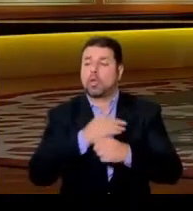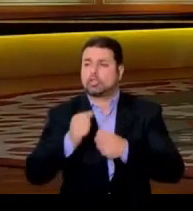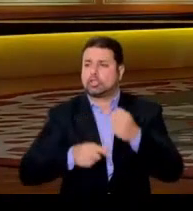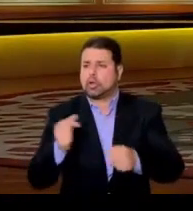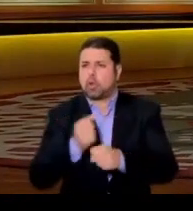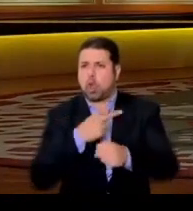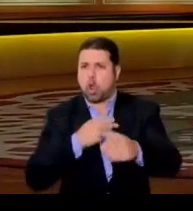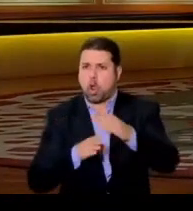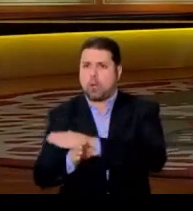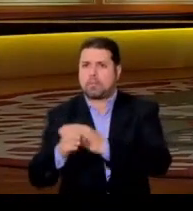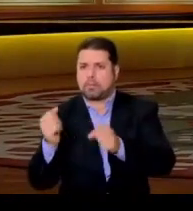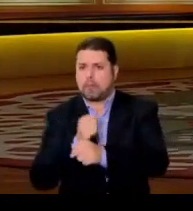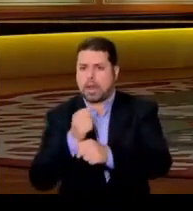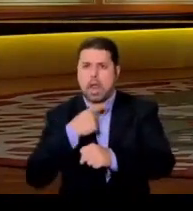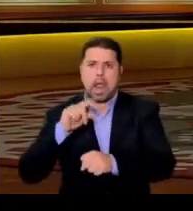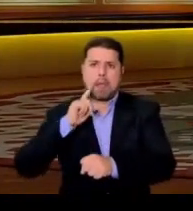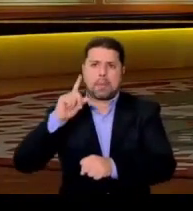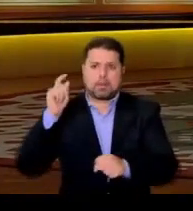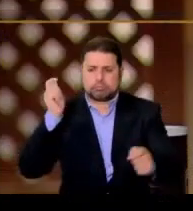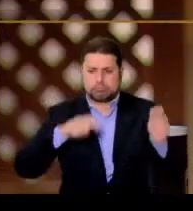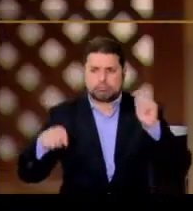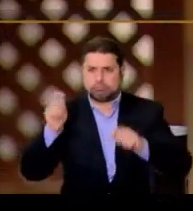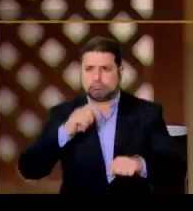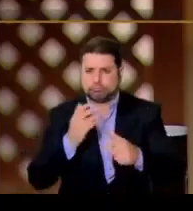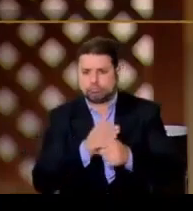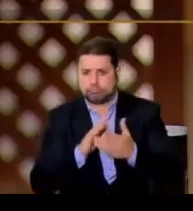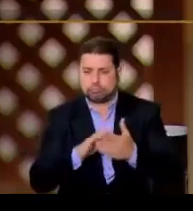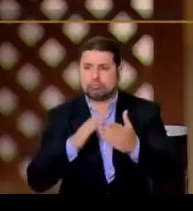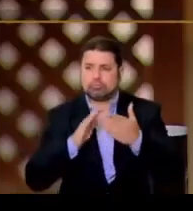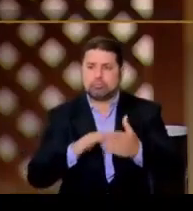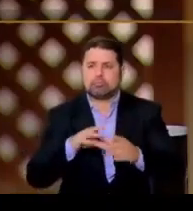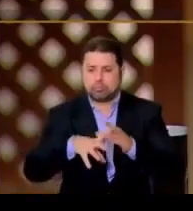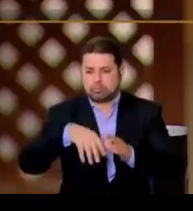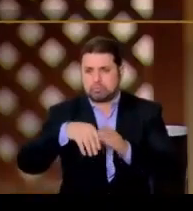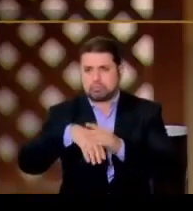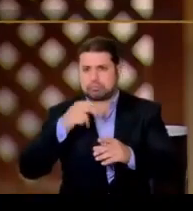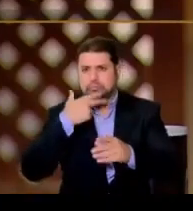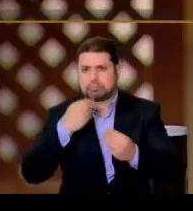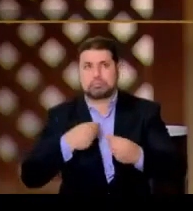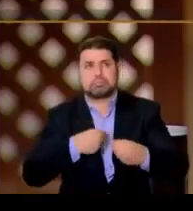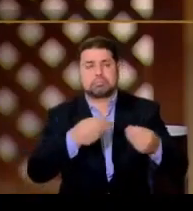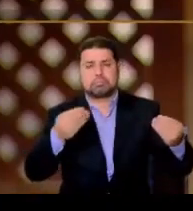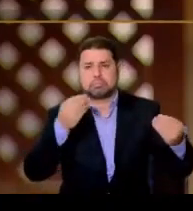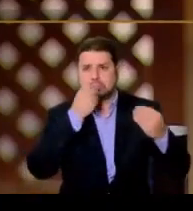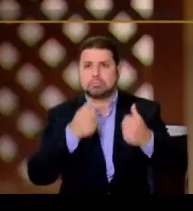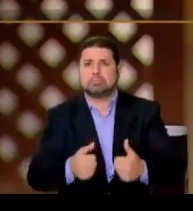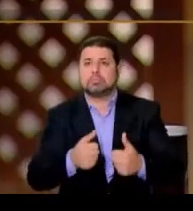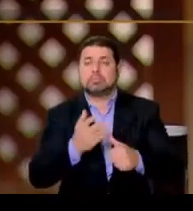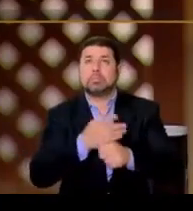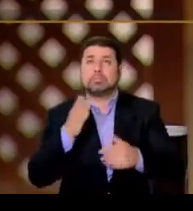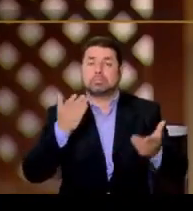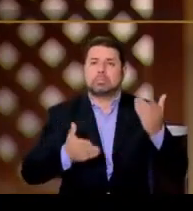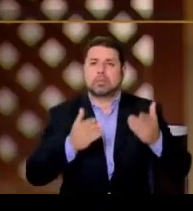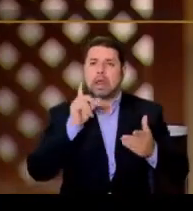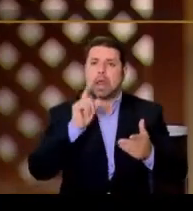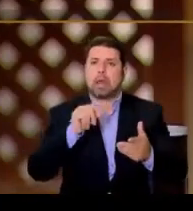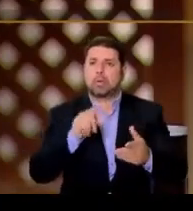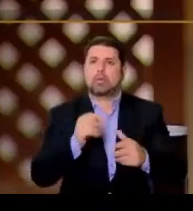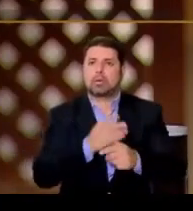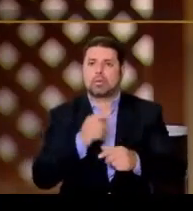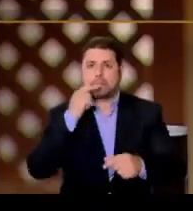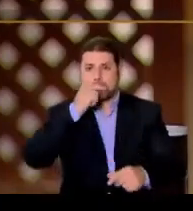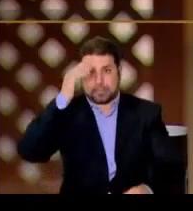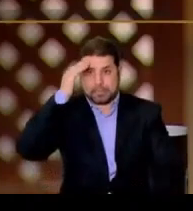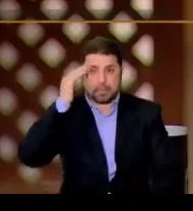في مصنعه علشان يخدم مصنعه عشان يخدم المنتج اللي بيقدمه عشان يقدم مقاييس الجوده